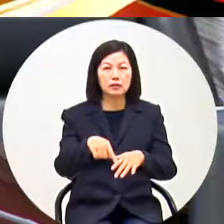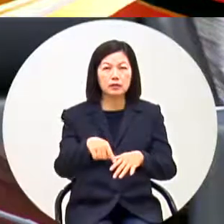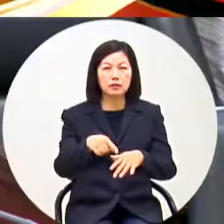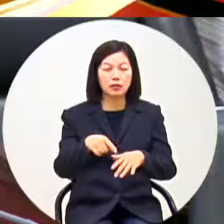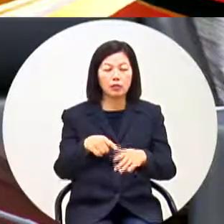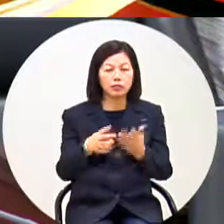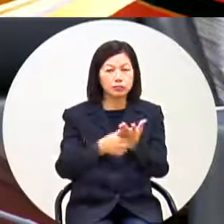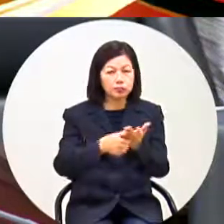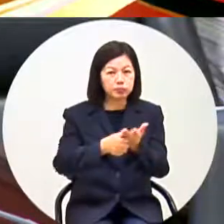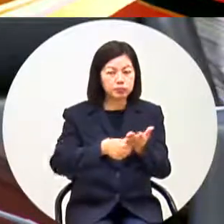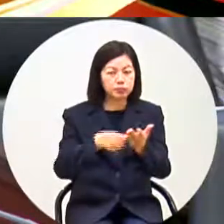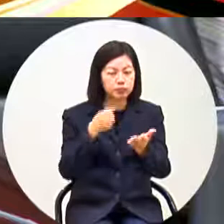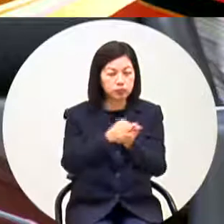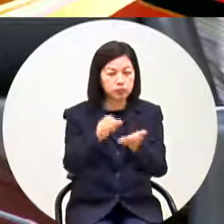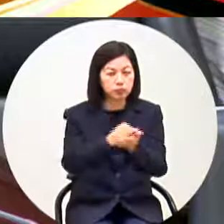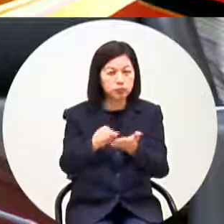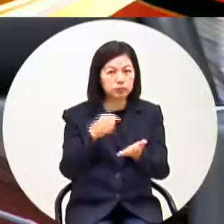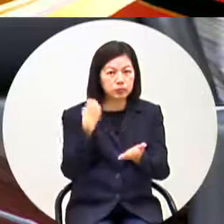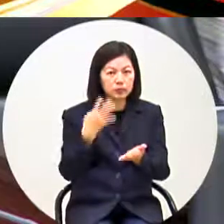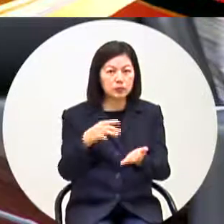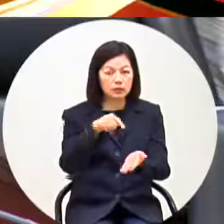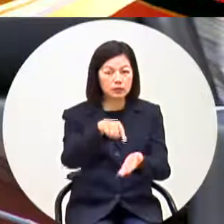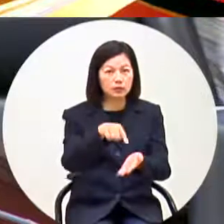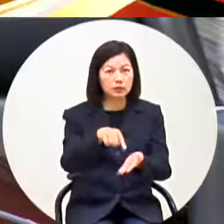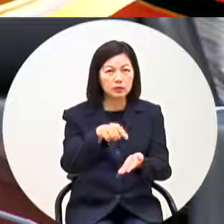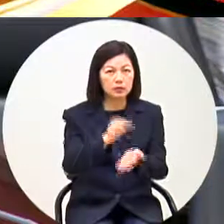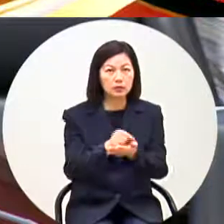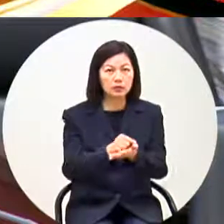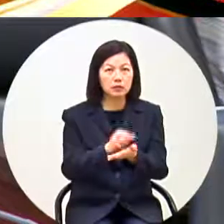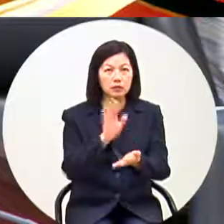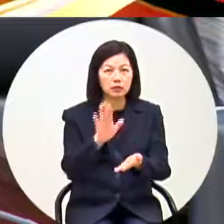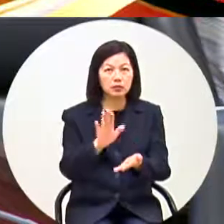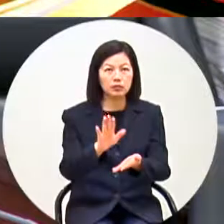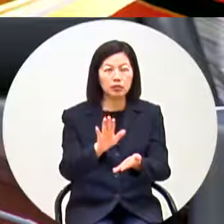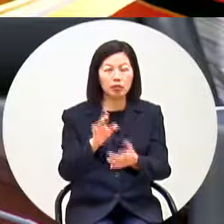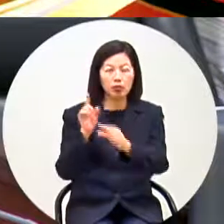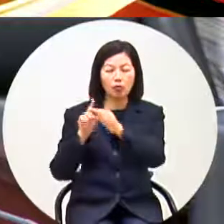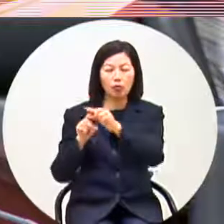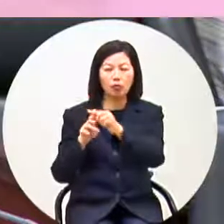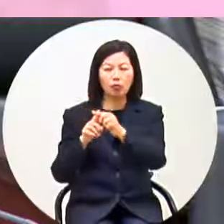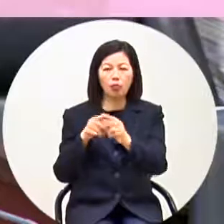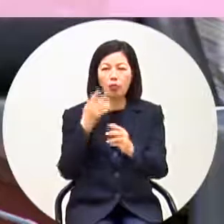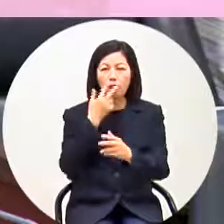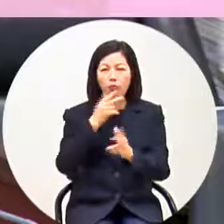迹》，被我们台中的彩虹捐村哦拿走